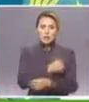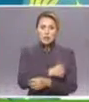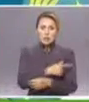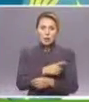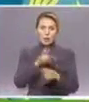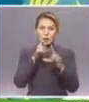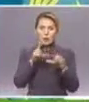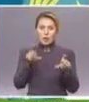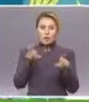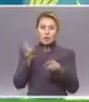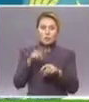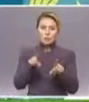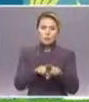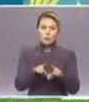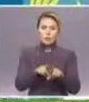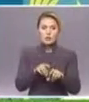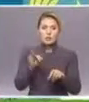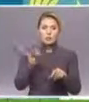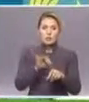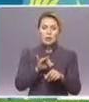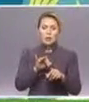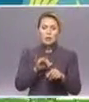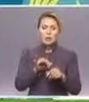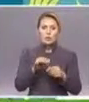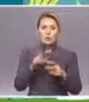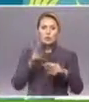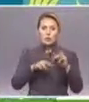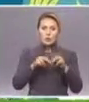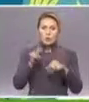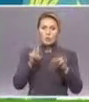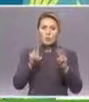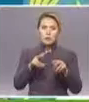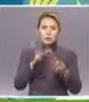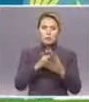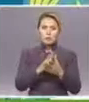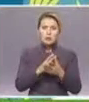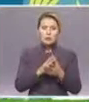медициналық мекемелерден де келіп жатыр. Сонымен қатар жаңа құрылысшы мамандар да бар,